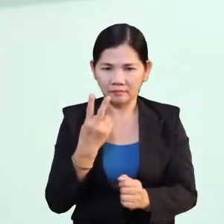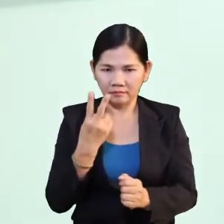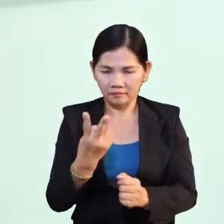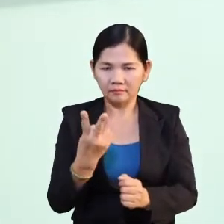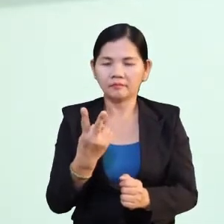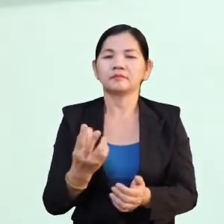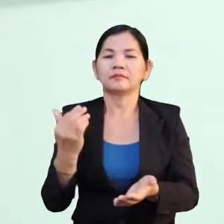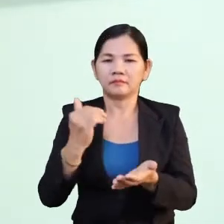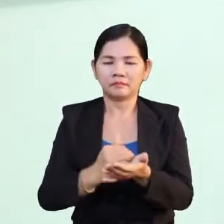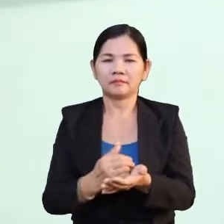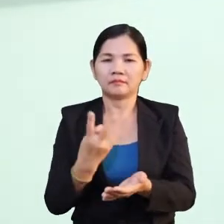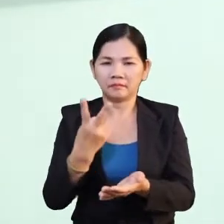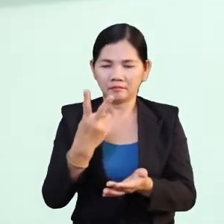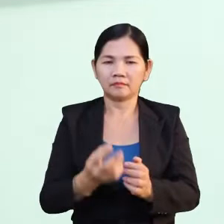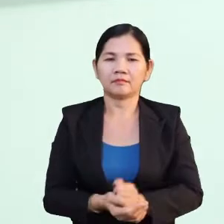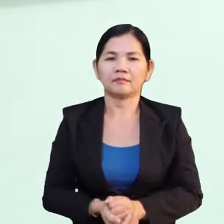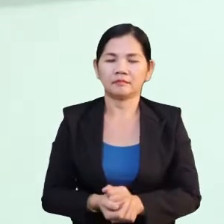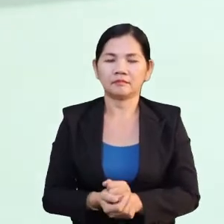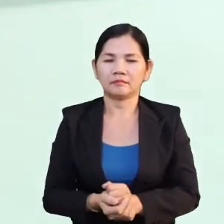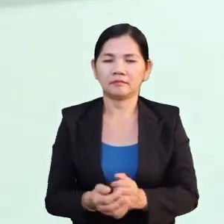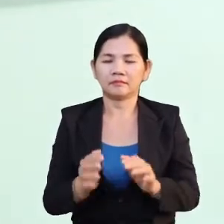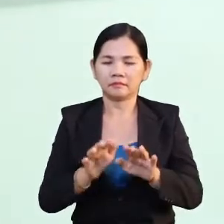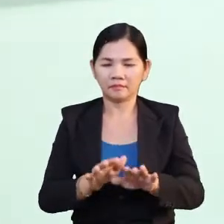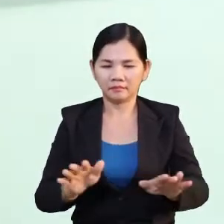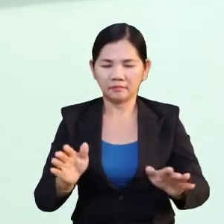ពាក្យហ្នឹងគឺអ្នកគ្រូឲ្យកូនកូនសរសេរមួយពាក្យឲ្យបានចំនួនប្រមាណដងដែរចាគឺឲ្យបានចំនួន 2 ដង